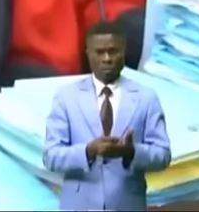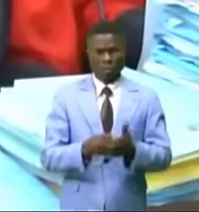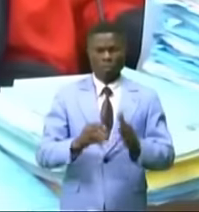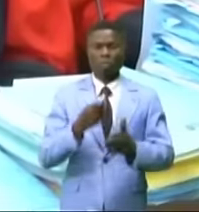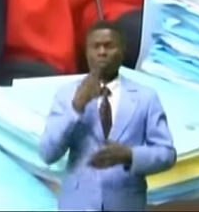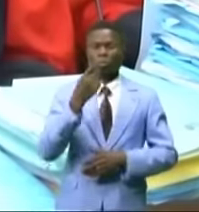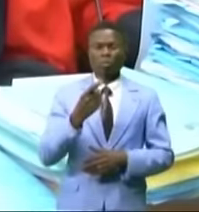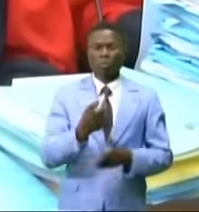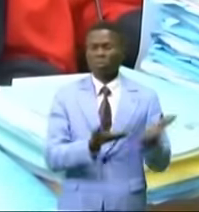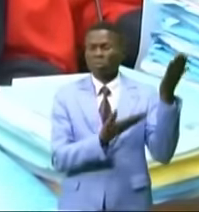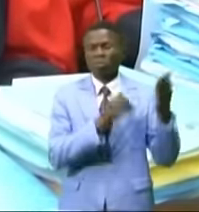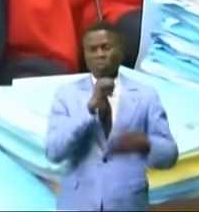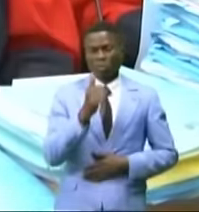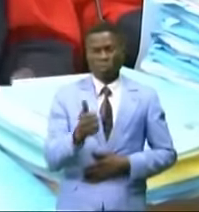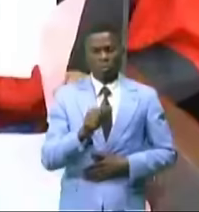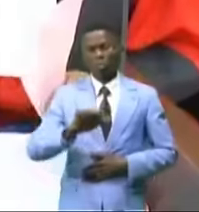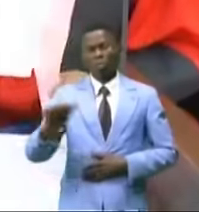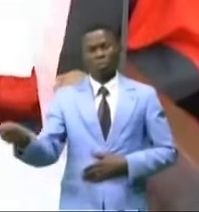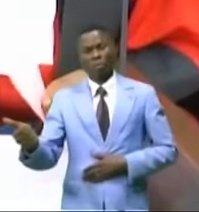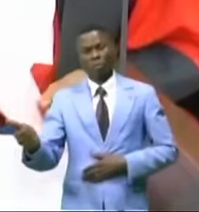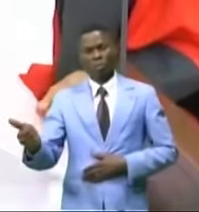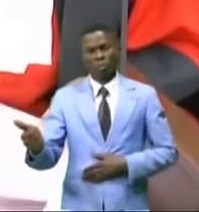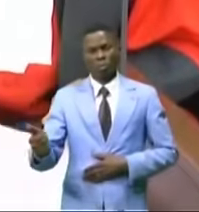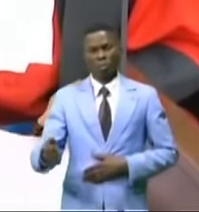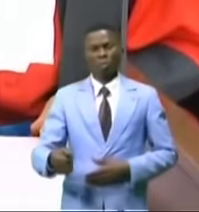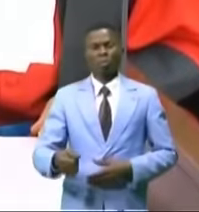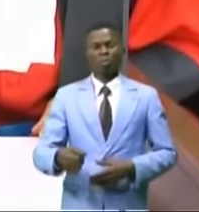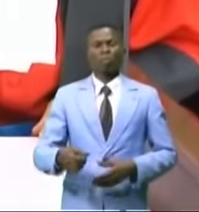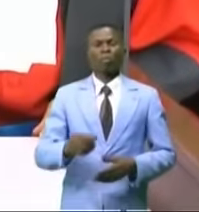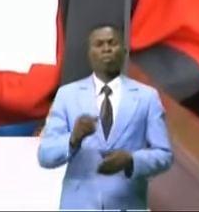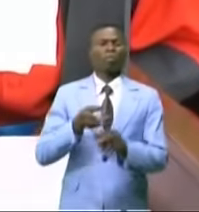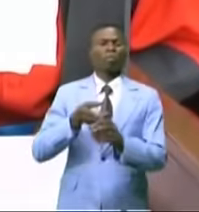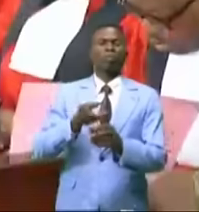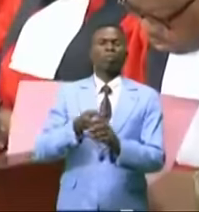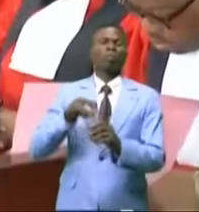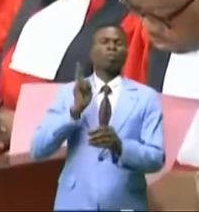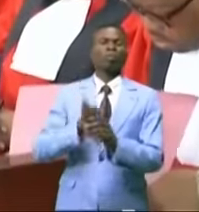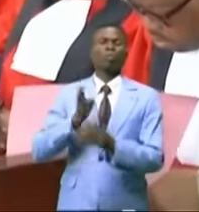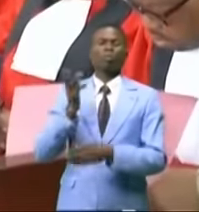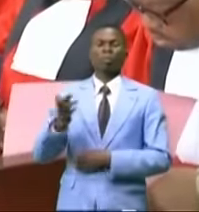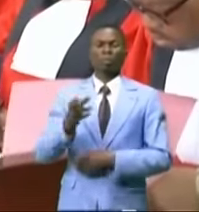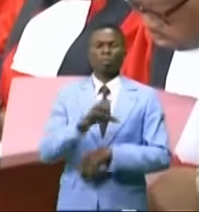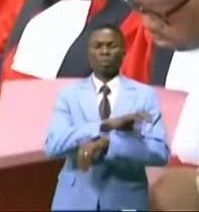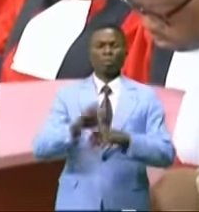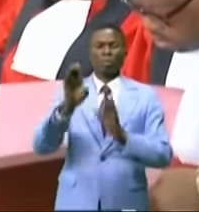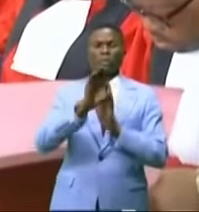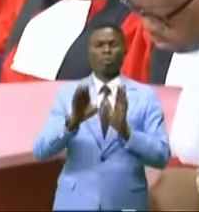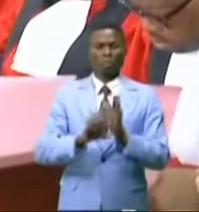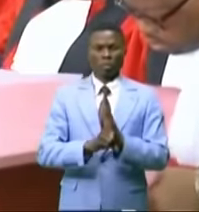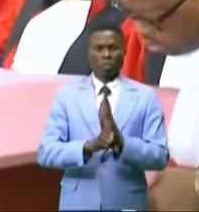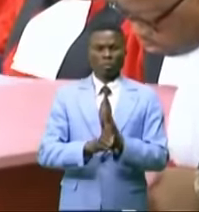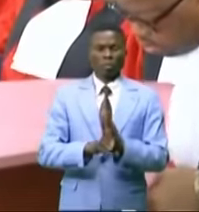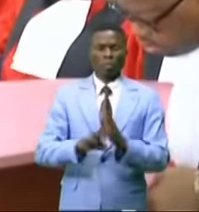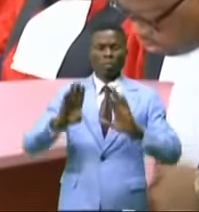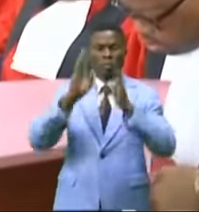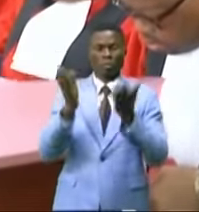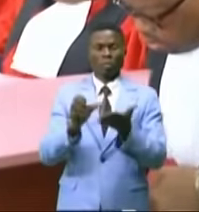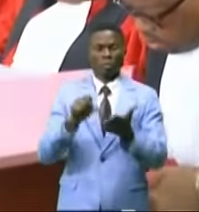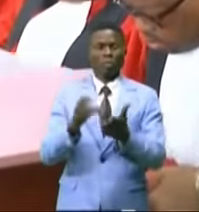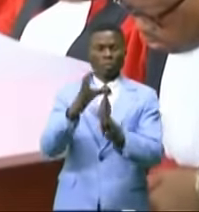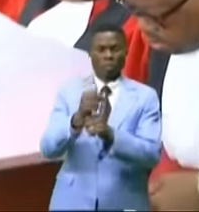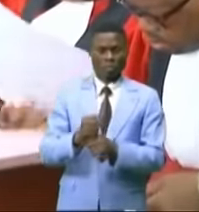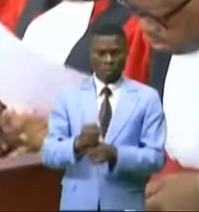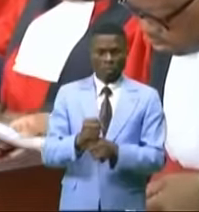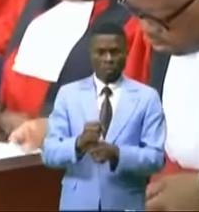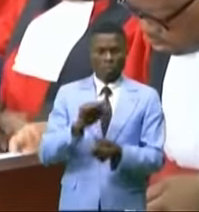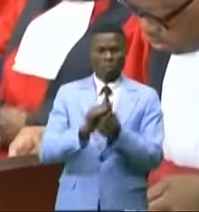déclarées infondées, les restes ont désisté. La Cour constitutionnelle récale donc toutes les requêtes reçues dans